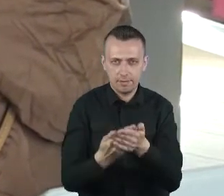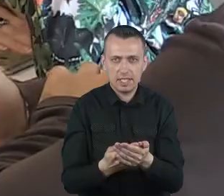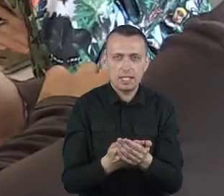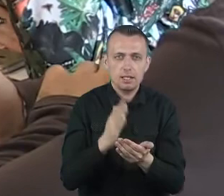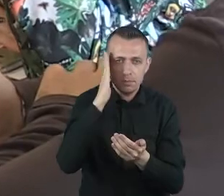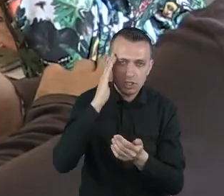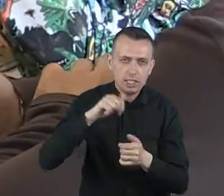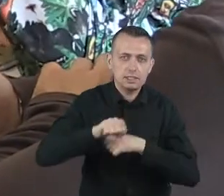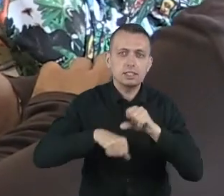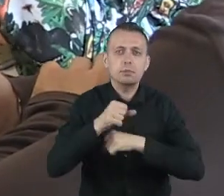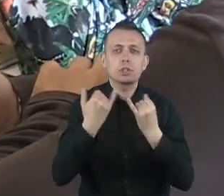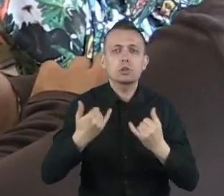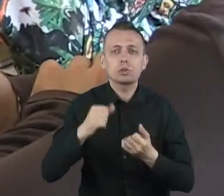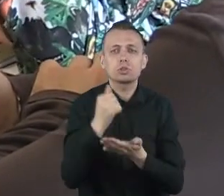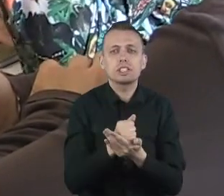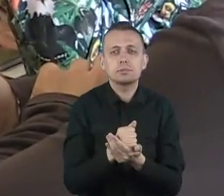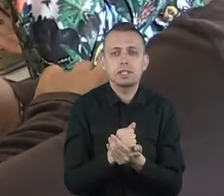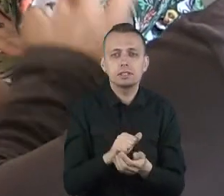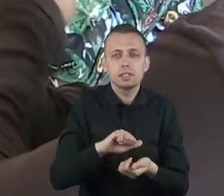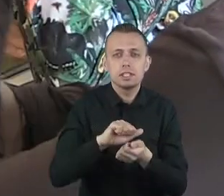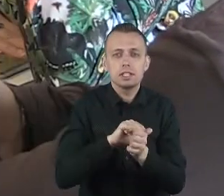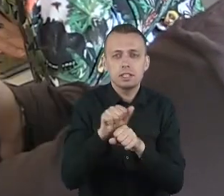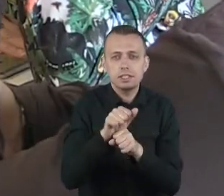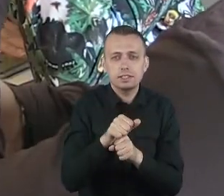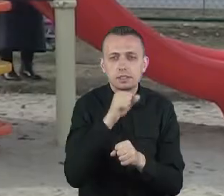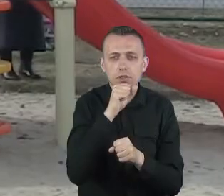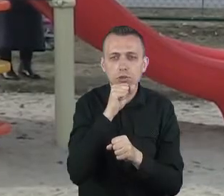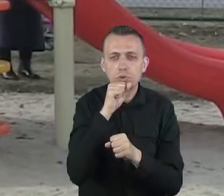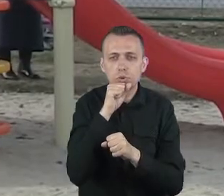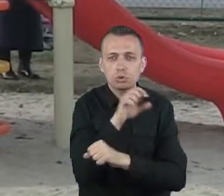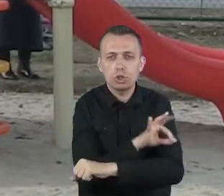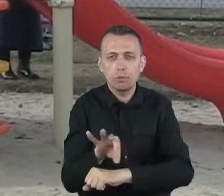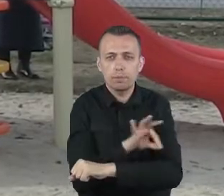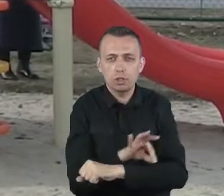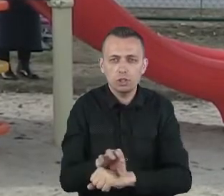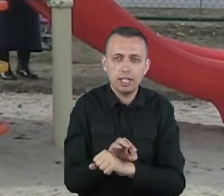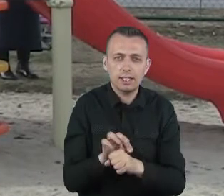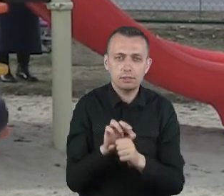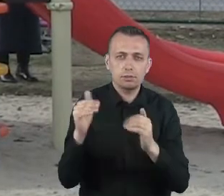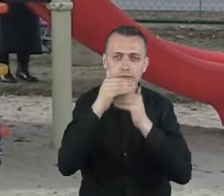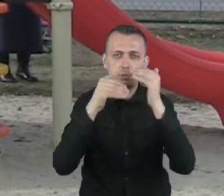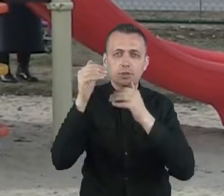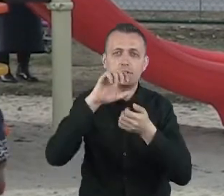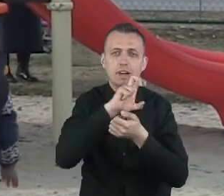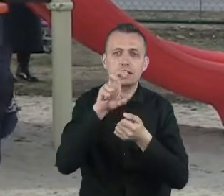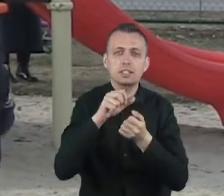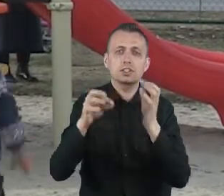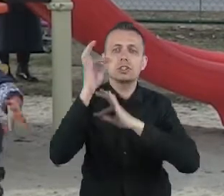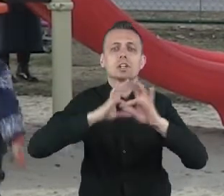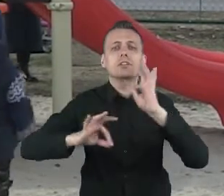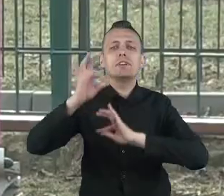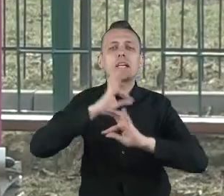dotyczą różnych spraw. Pojawiło się dużo projektów związanych z wybudowaniem czy